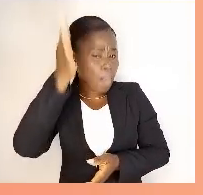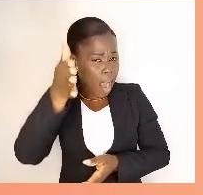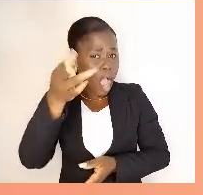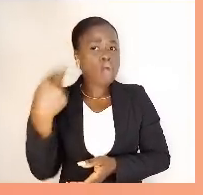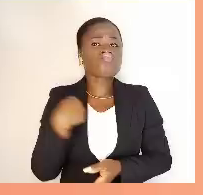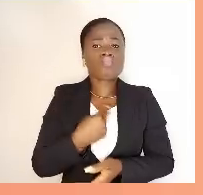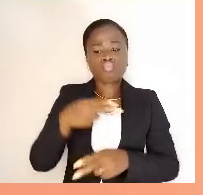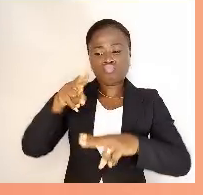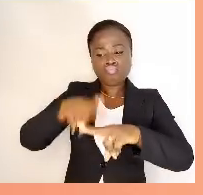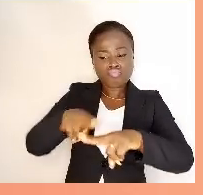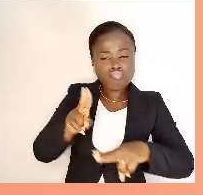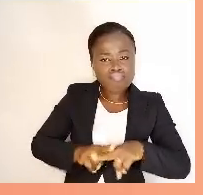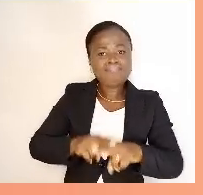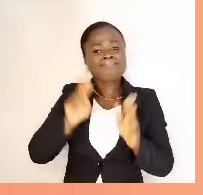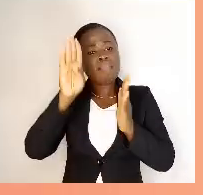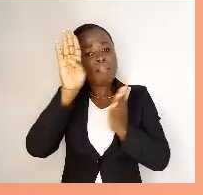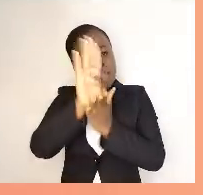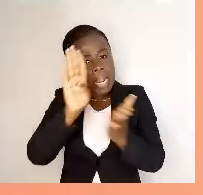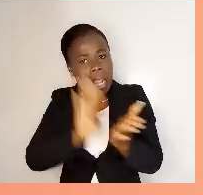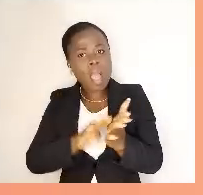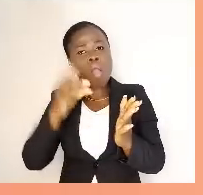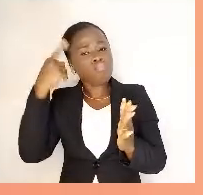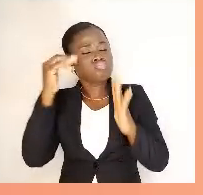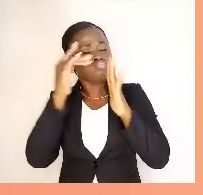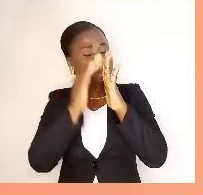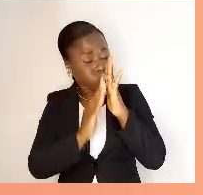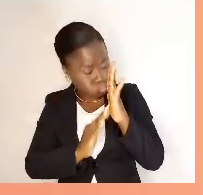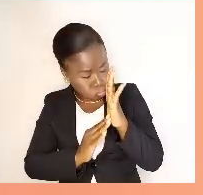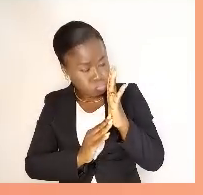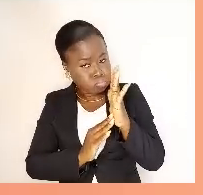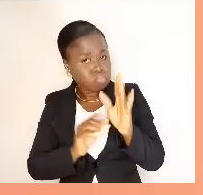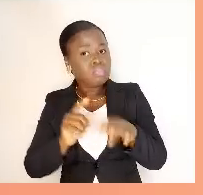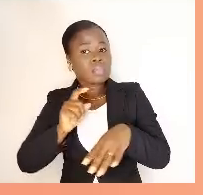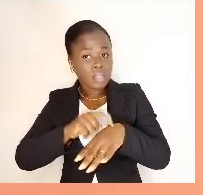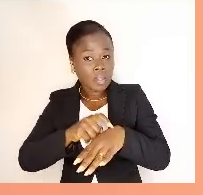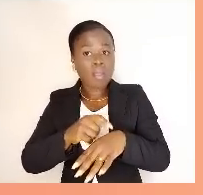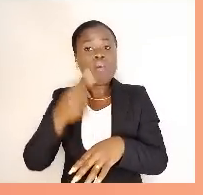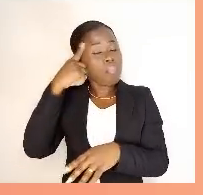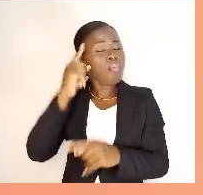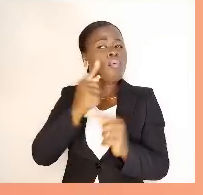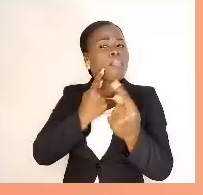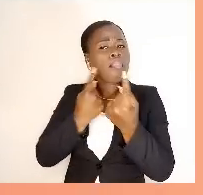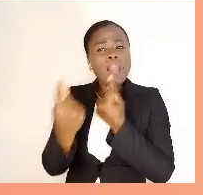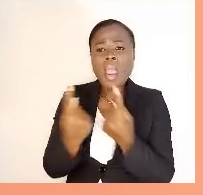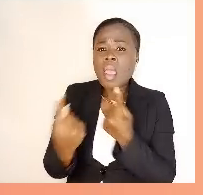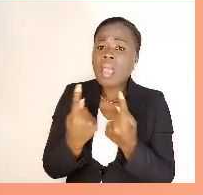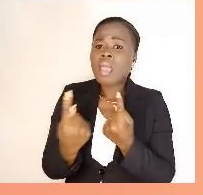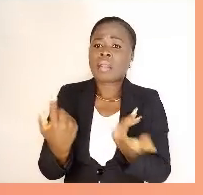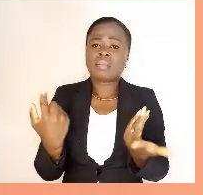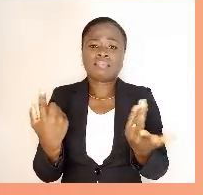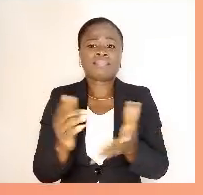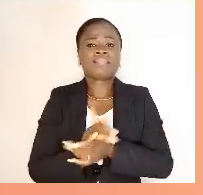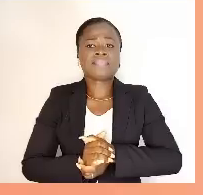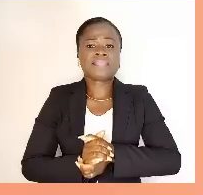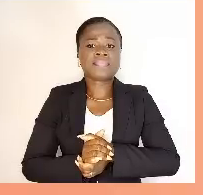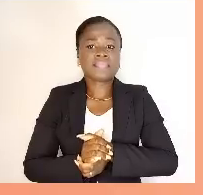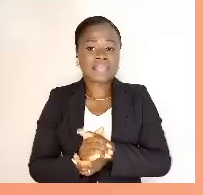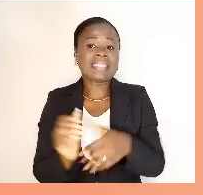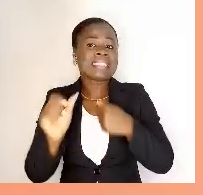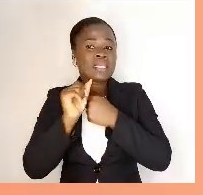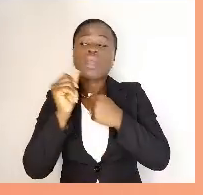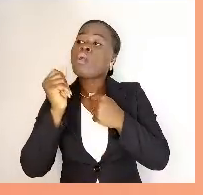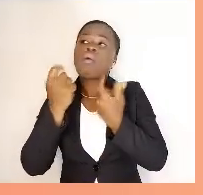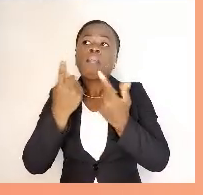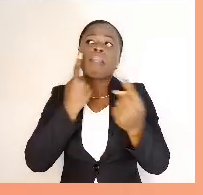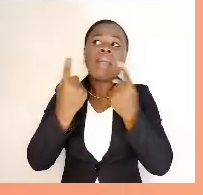L'heure du bilan viendra plus tard, alors que des occasions se présenteront pour vous parler de ce que le Sénégal